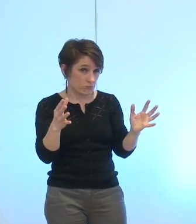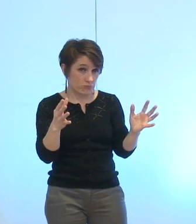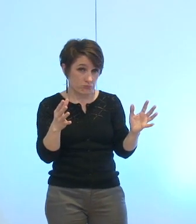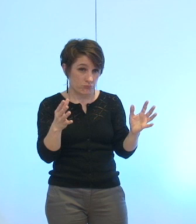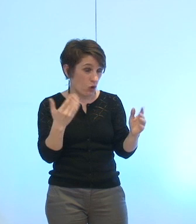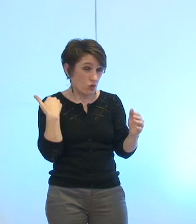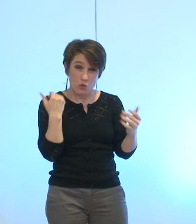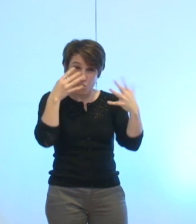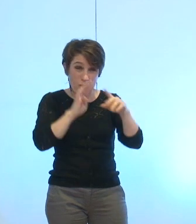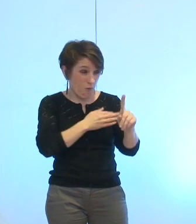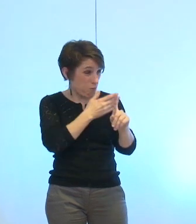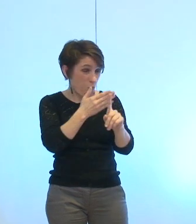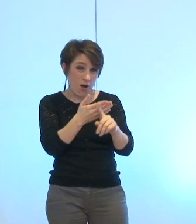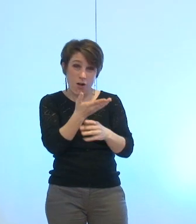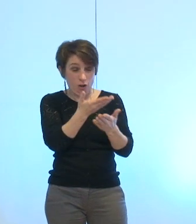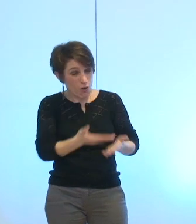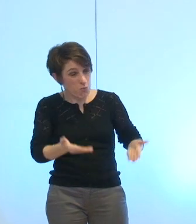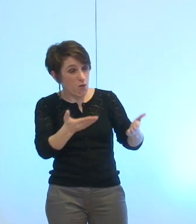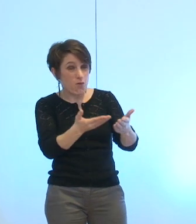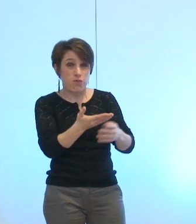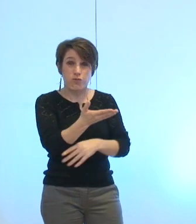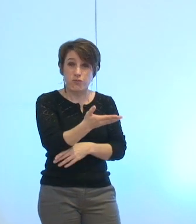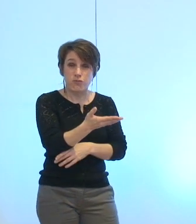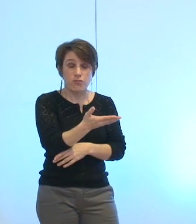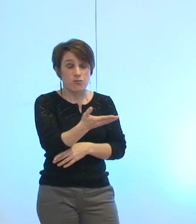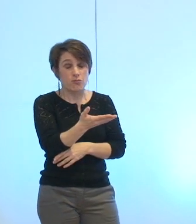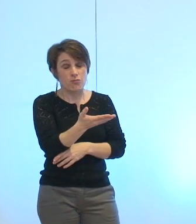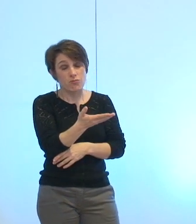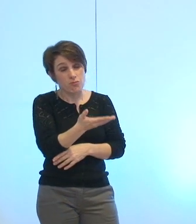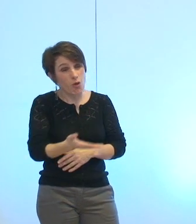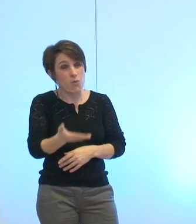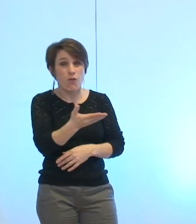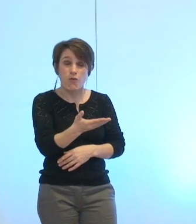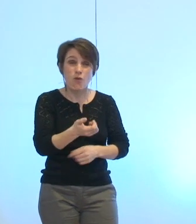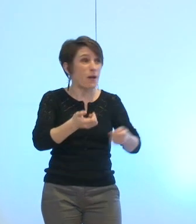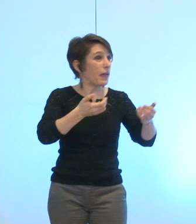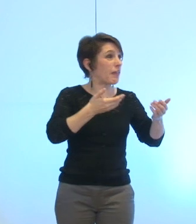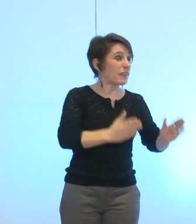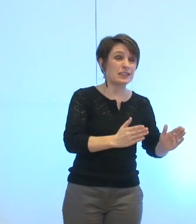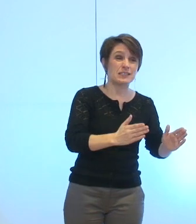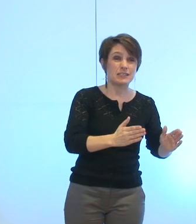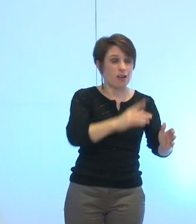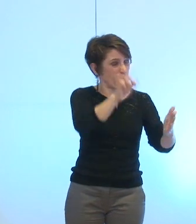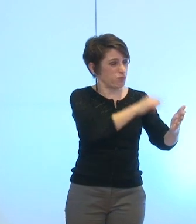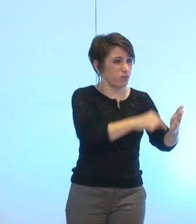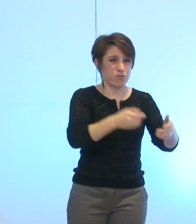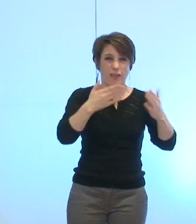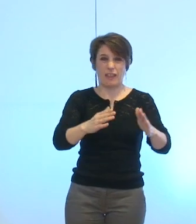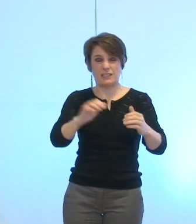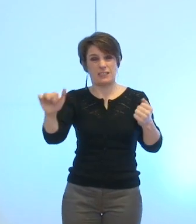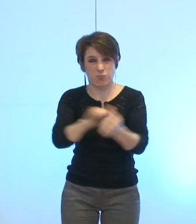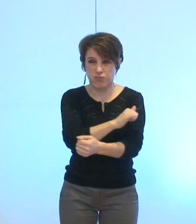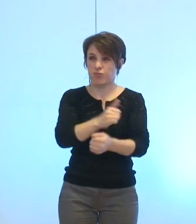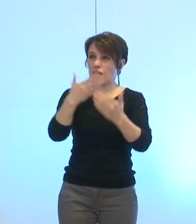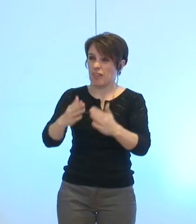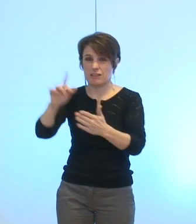dis-je dans une litanie de décision d'arrêt et d'abrogation